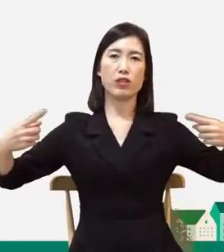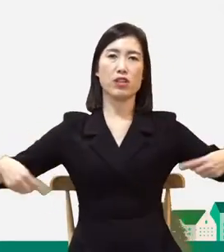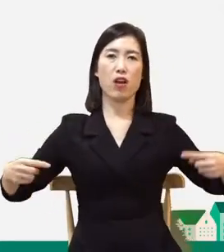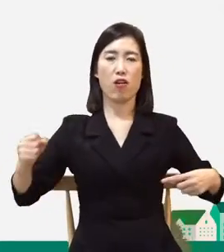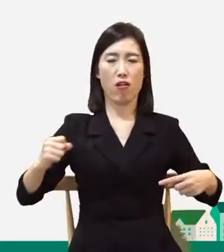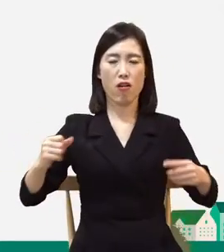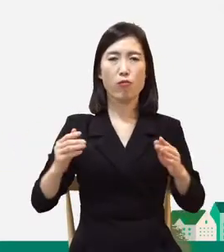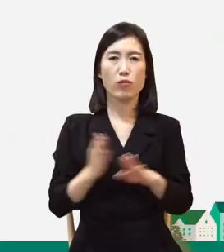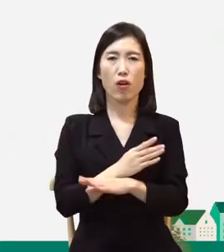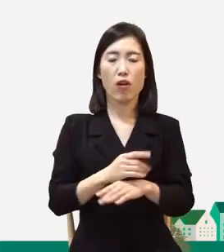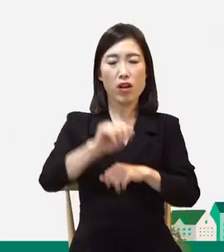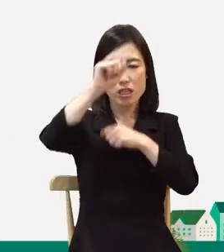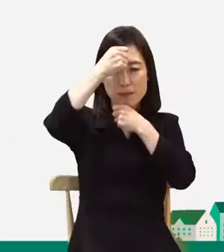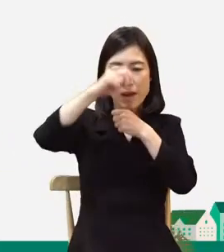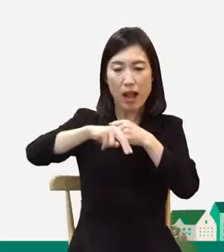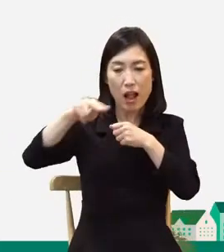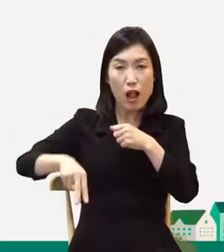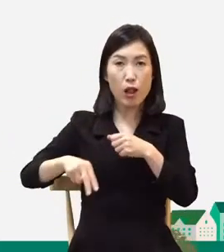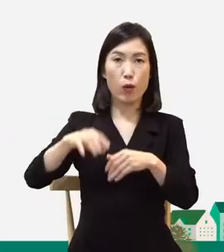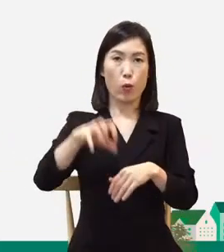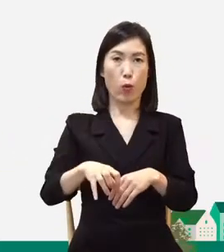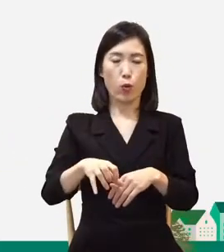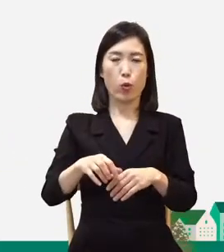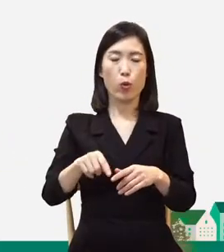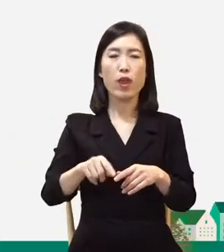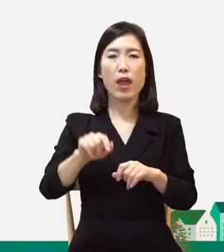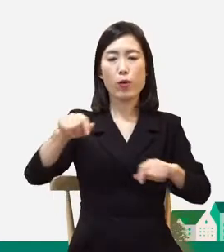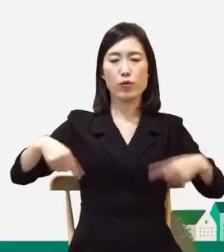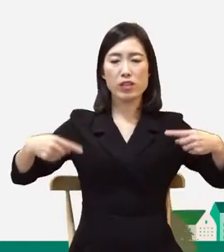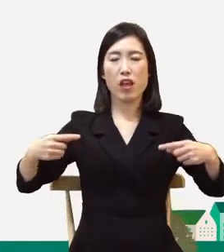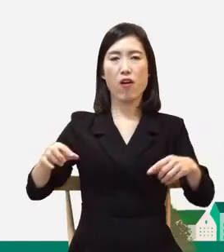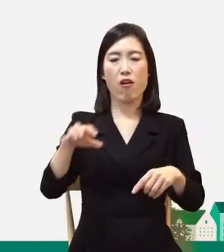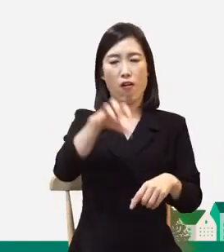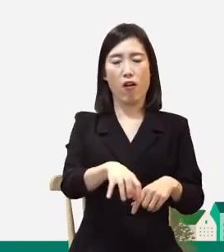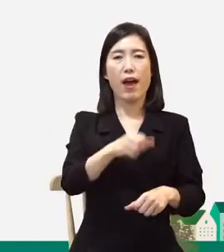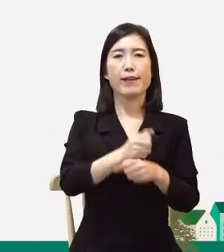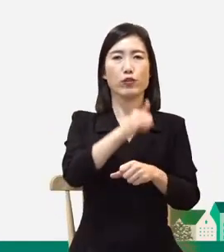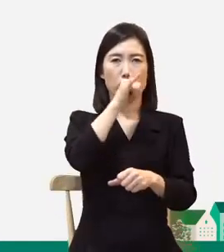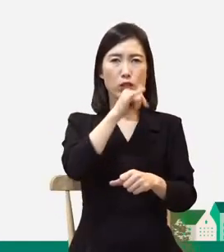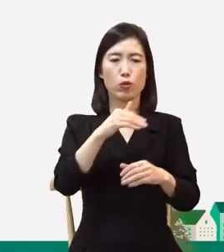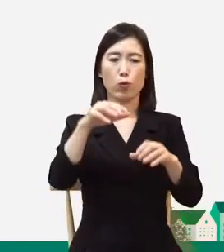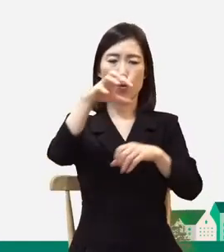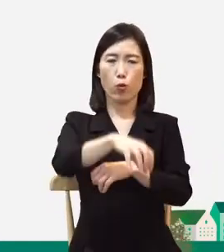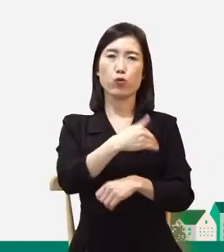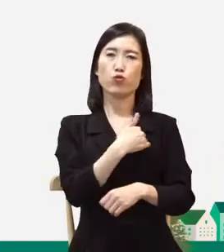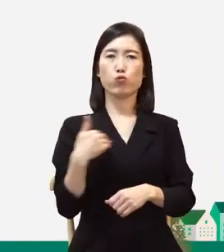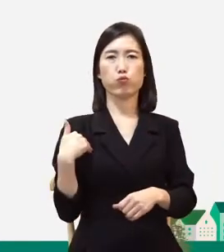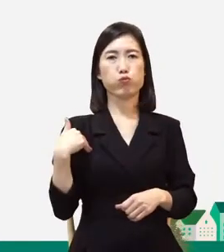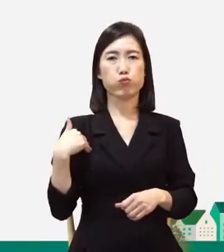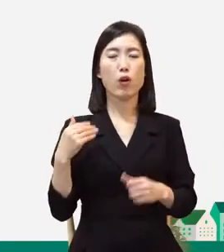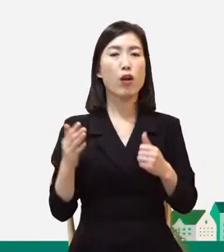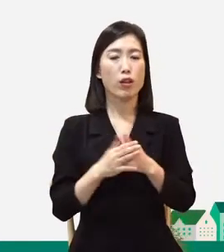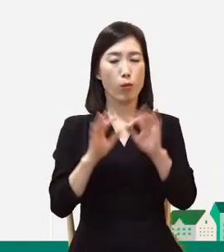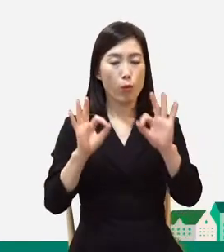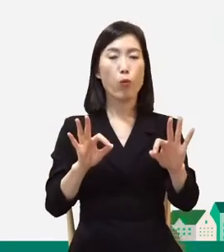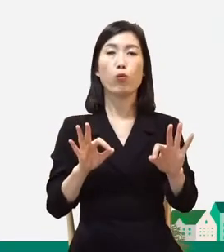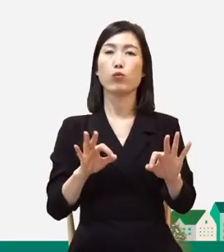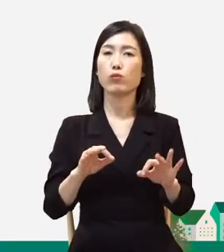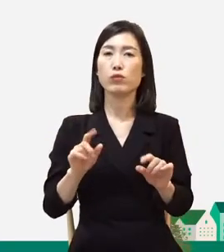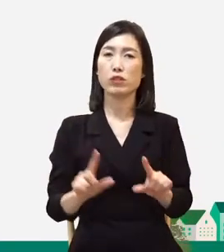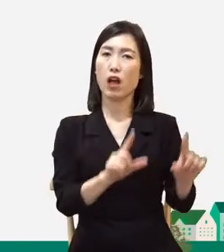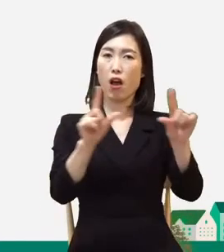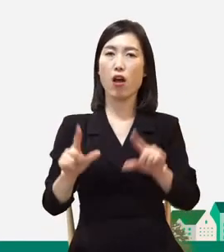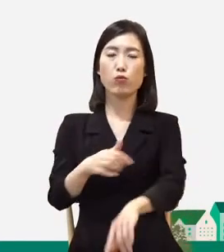전동 휠체어까지 현관에 예, 이렇게 들여놓을 수 있는 부분으로 공간이 확보돼가지고 아주 좋은 이제